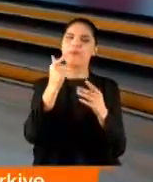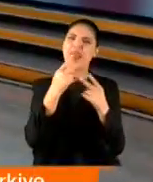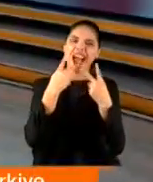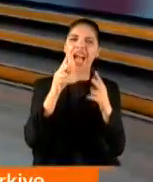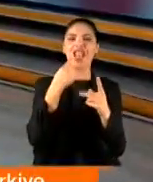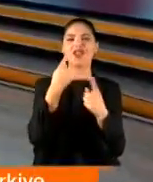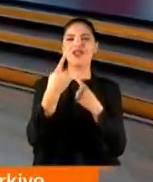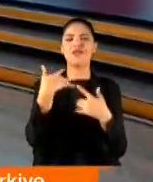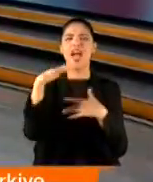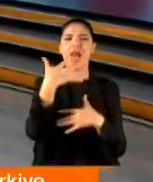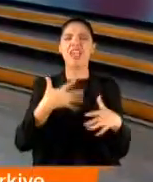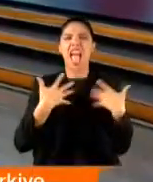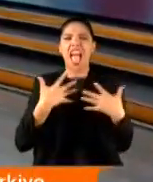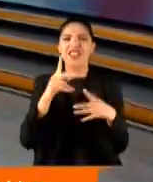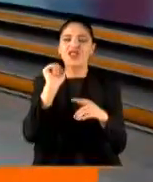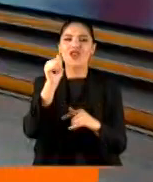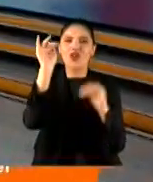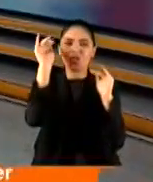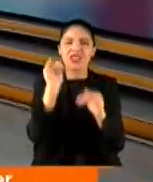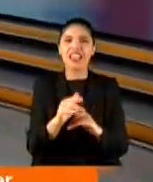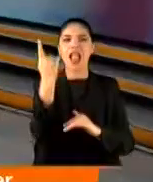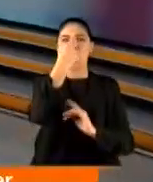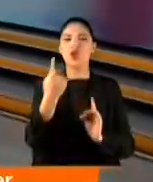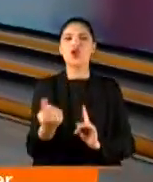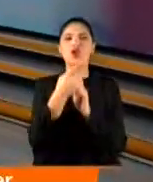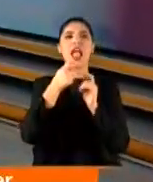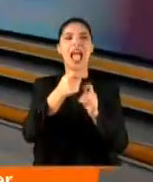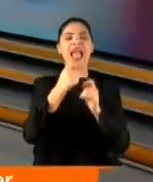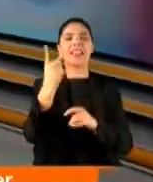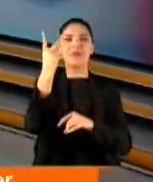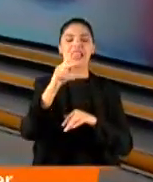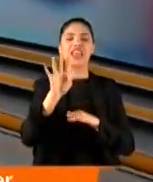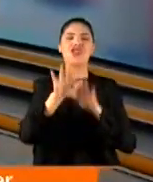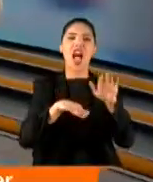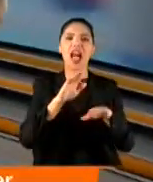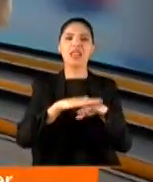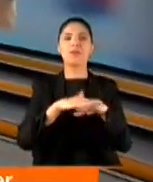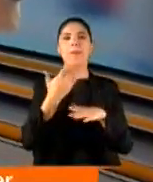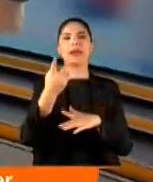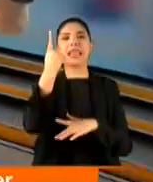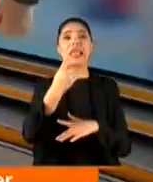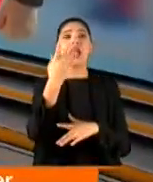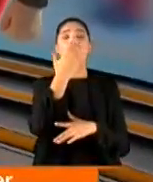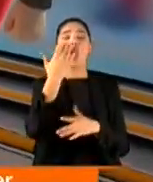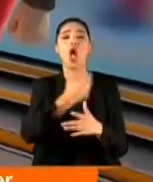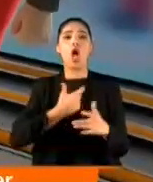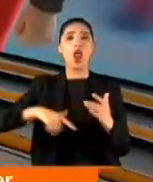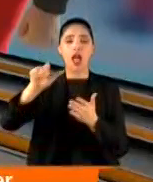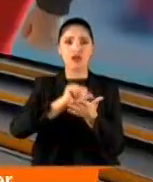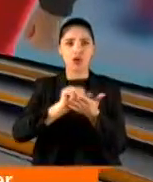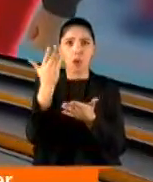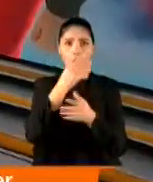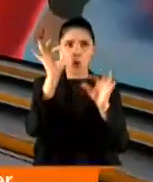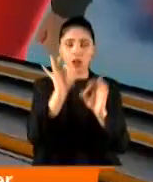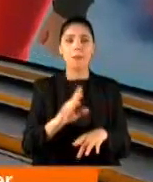konuşalım, kaygıyla beklediği gün geldi. Yüz yüze eğitimde ikinci aşamaya geçildi. İlkokul öğrencilerinin tümü tekrar okula